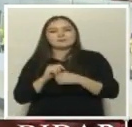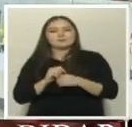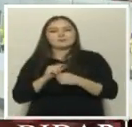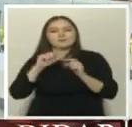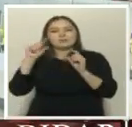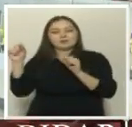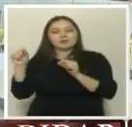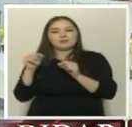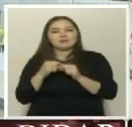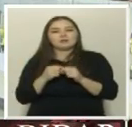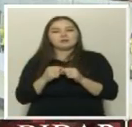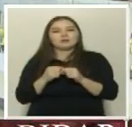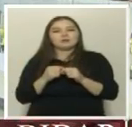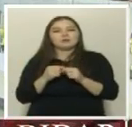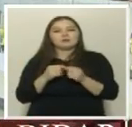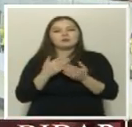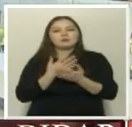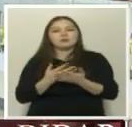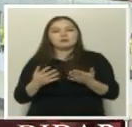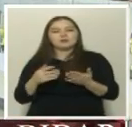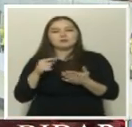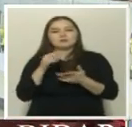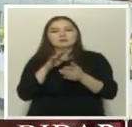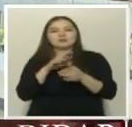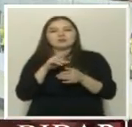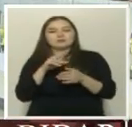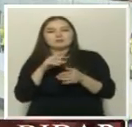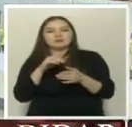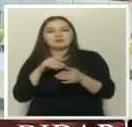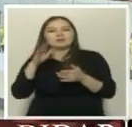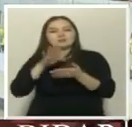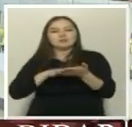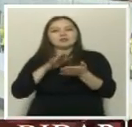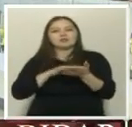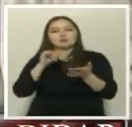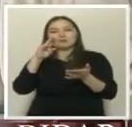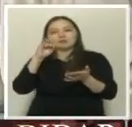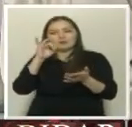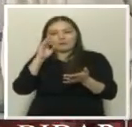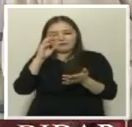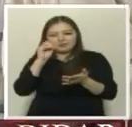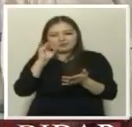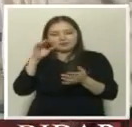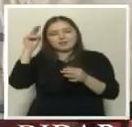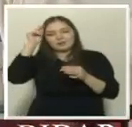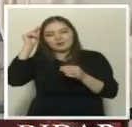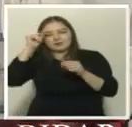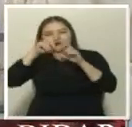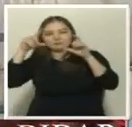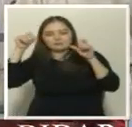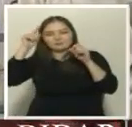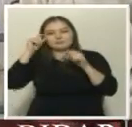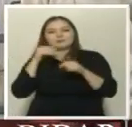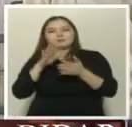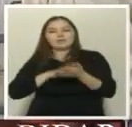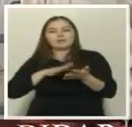поступить на профессию актрисы и журналистику в Астане, в университет Шабыт. Со слов юных победительниц, в